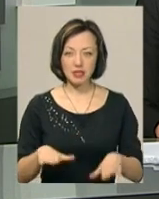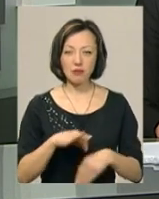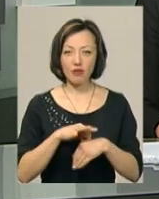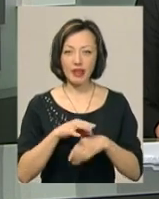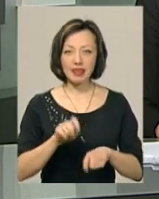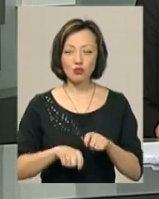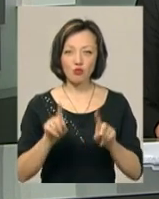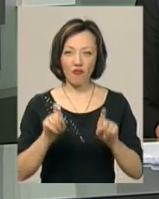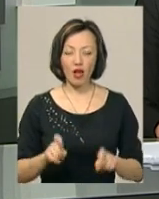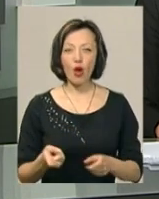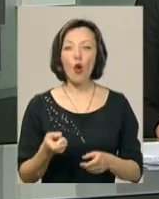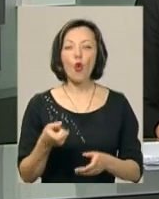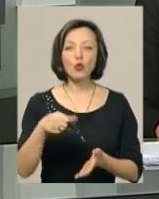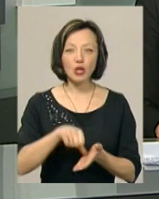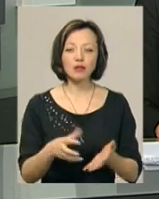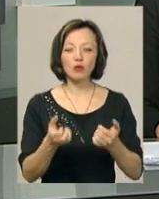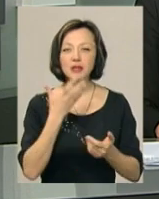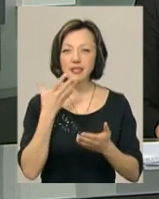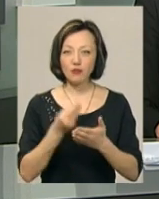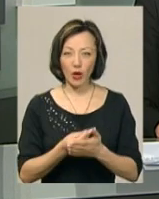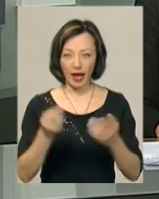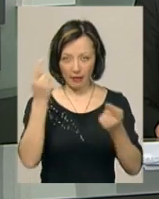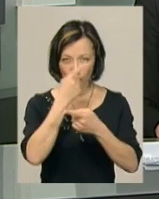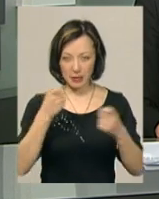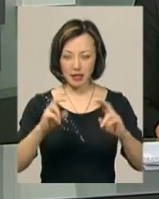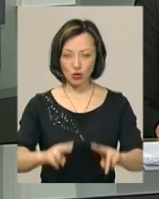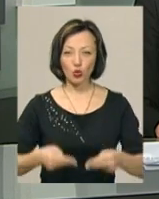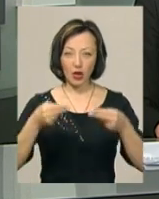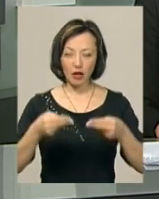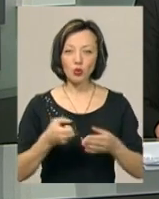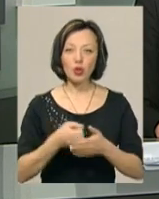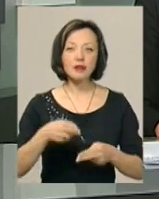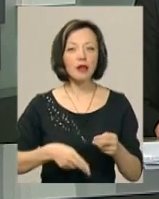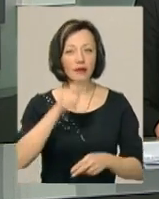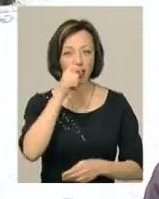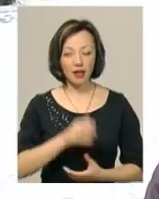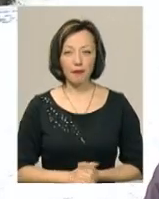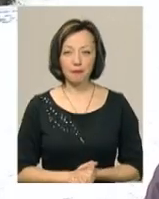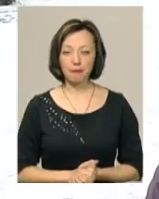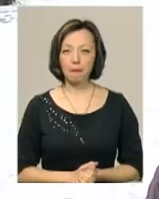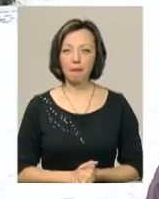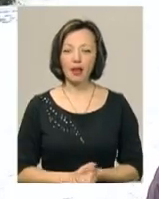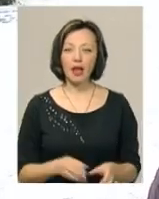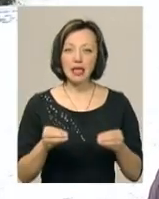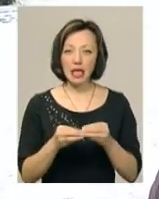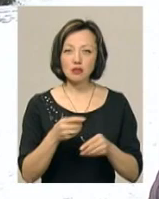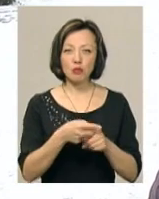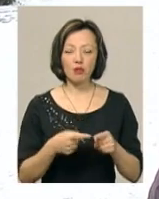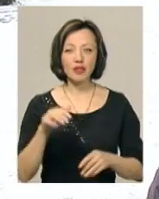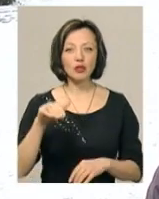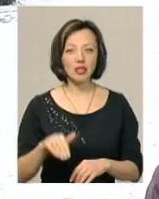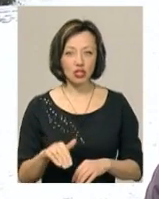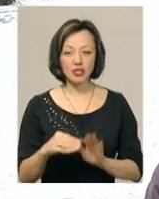проведення тестування учасники ЗНО отримують на своїх інформаційних сторінках до кінця квітня. 10,5